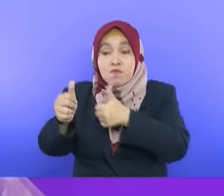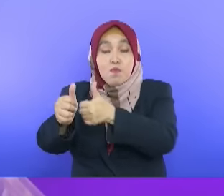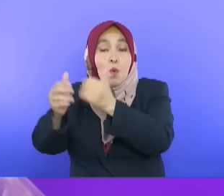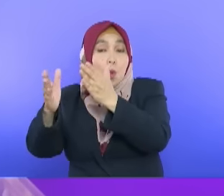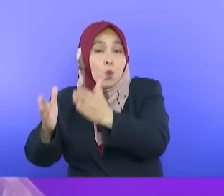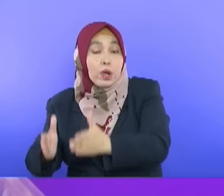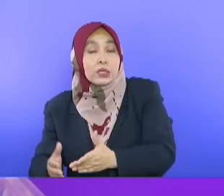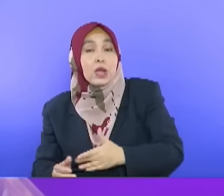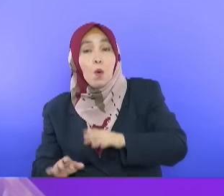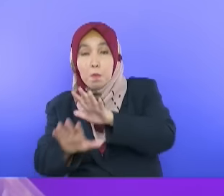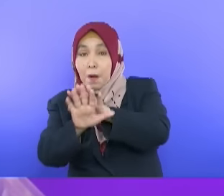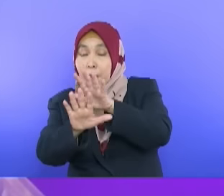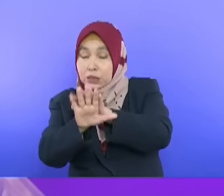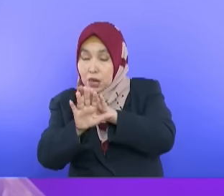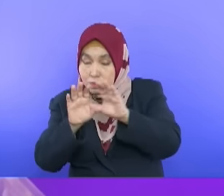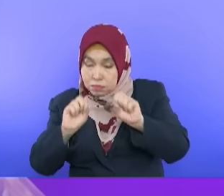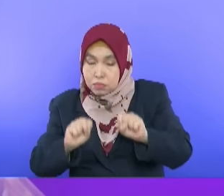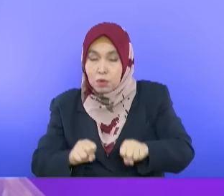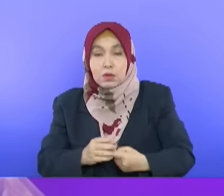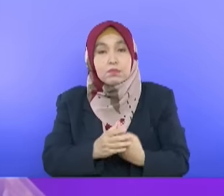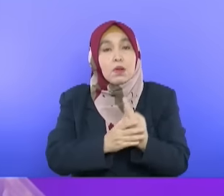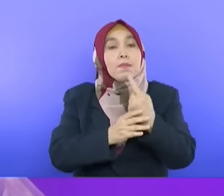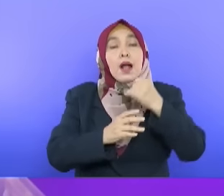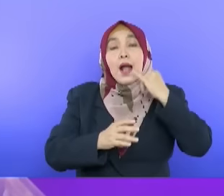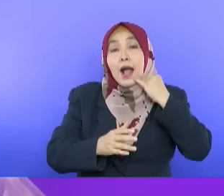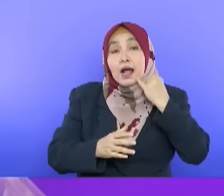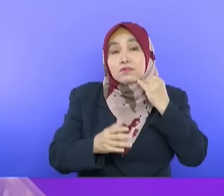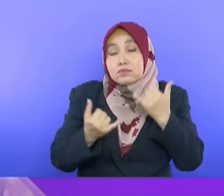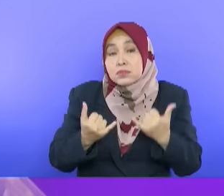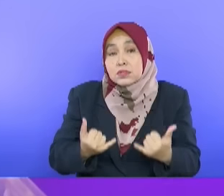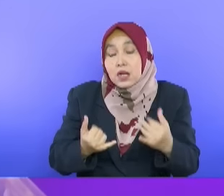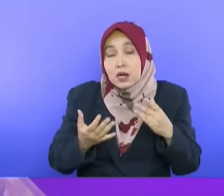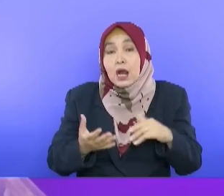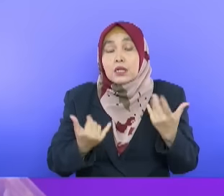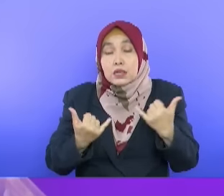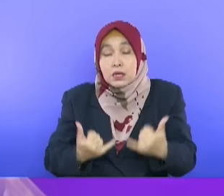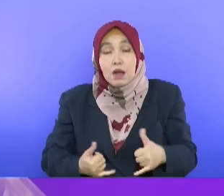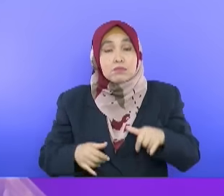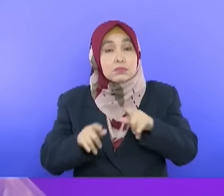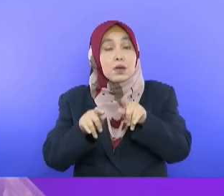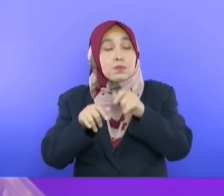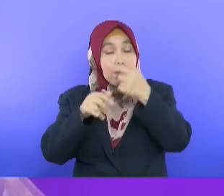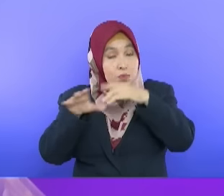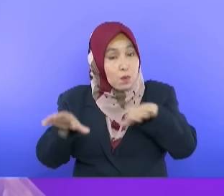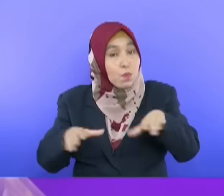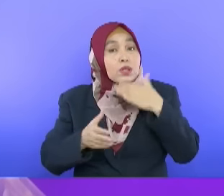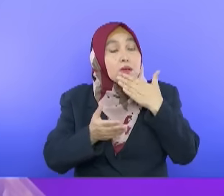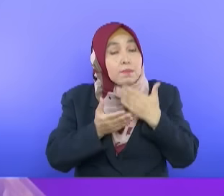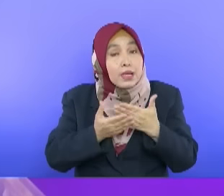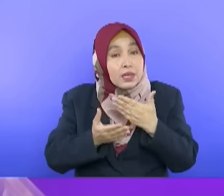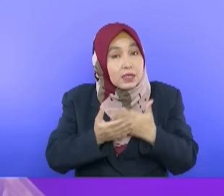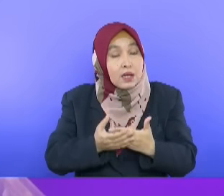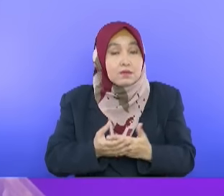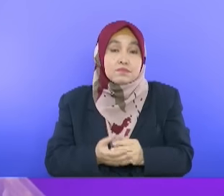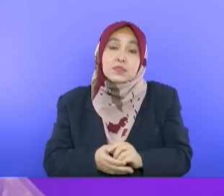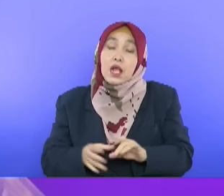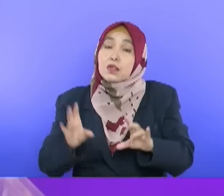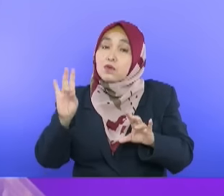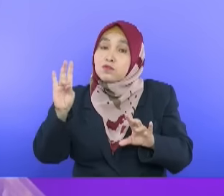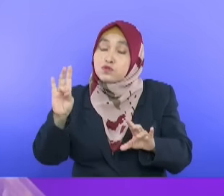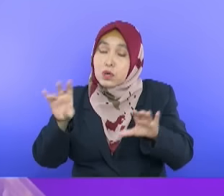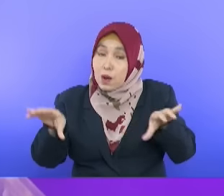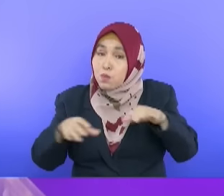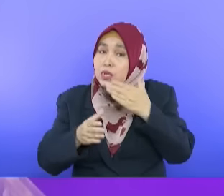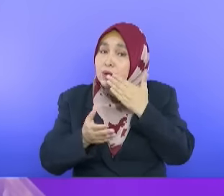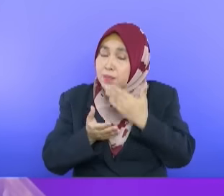ramai itu bukan perkara yang menyebabkan boleh hasad pada waktu ini dan yang ketujuhnya kedudukan untuk berbuat kebaikan ya kebaikan